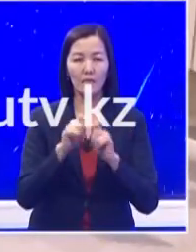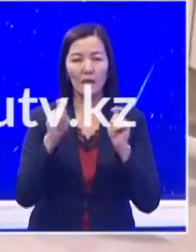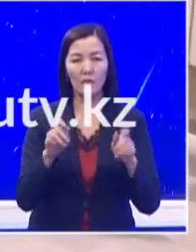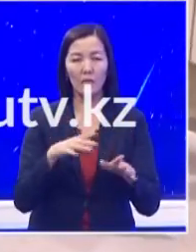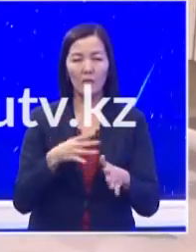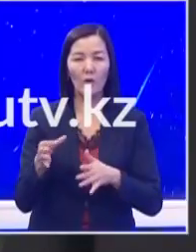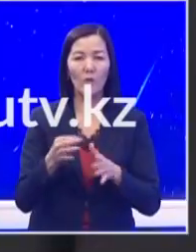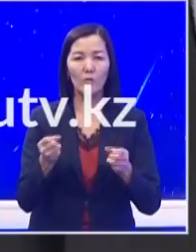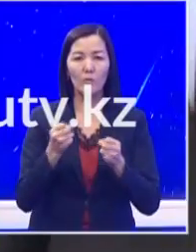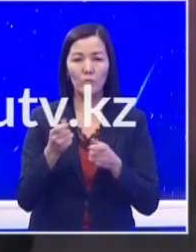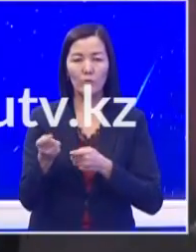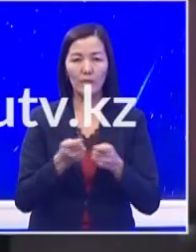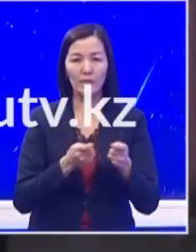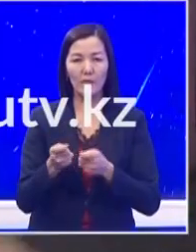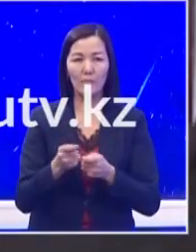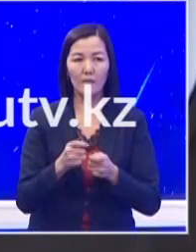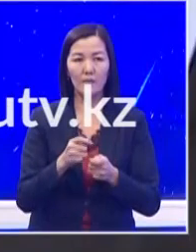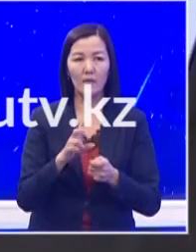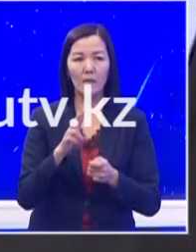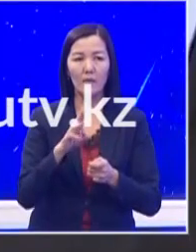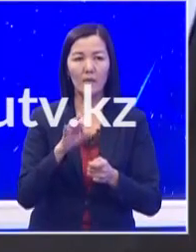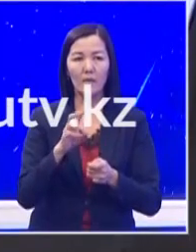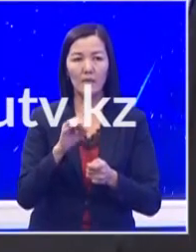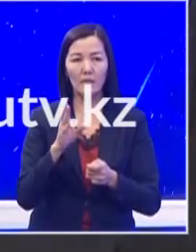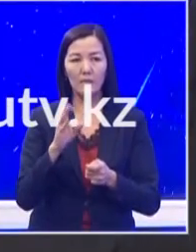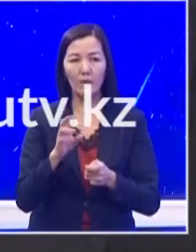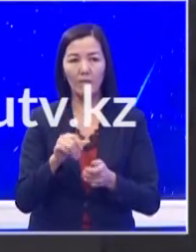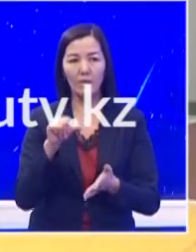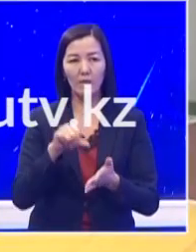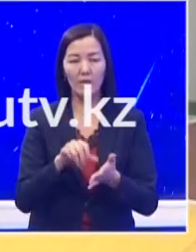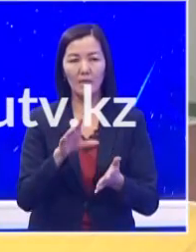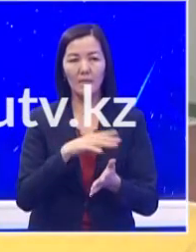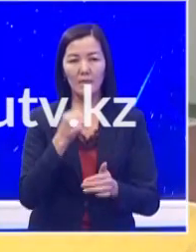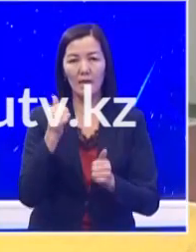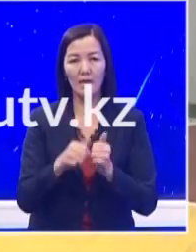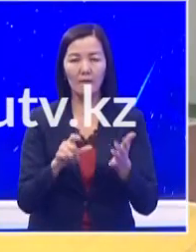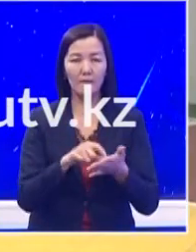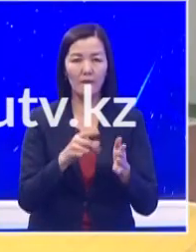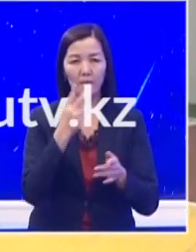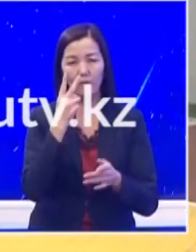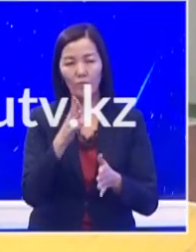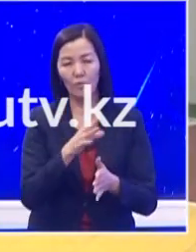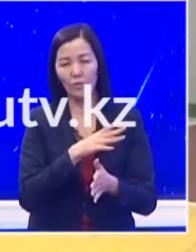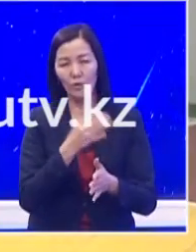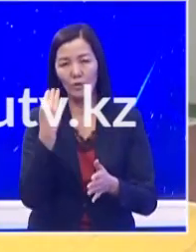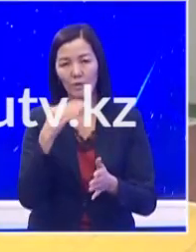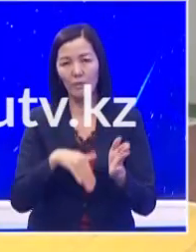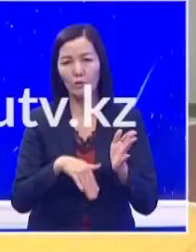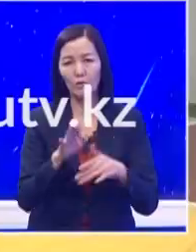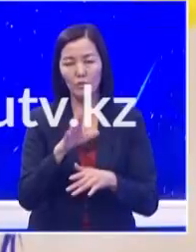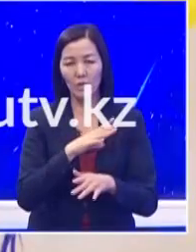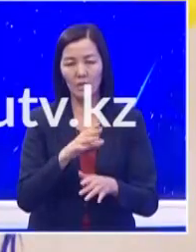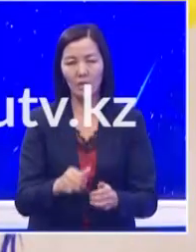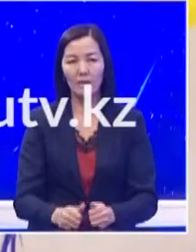рәсімге облыстық спорт басқармасының басшысы Нұрбақ Теңізбаев пен бокс өнерінің майталмандары қатысты. Әр залды аралап көріп, орталықтың сапасына жоғары бағасын